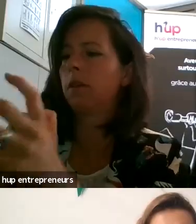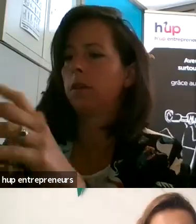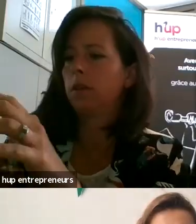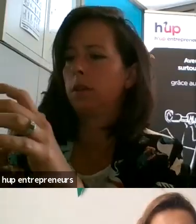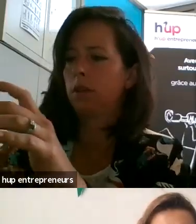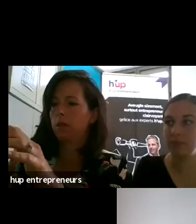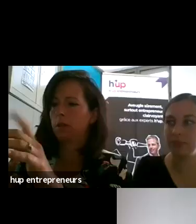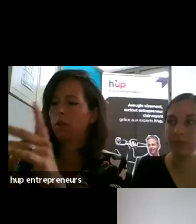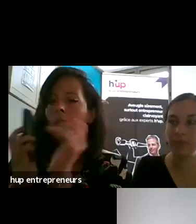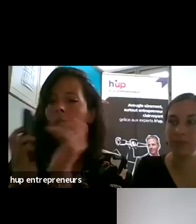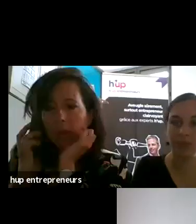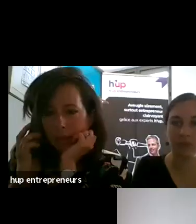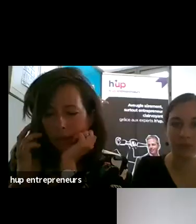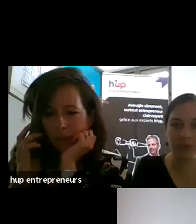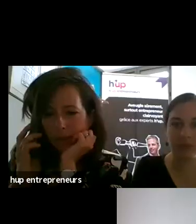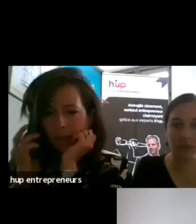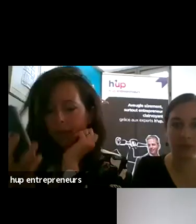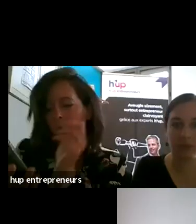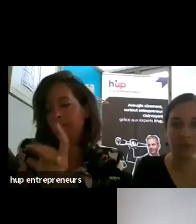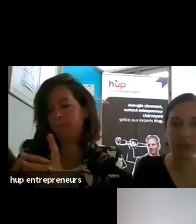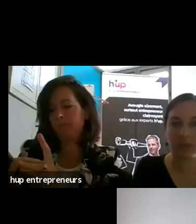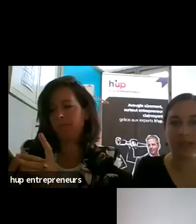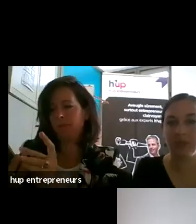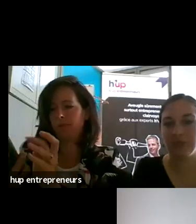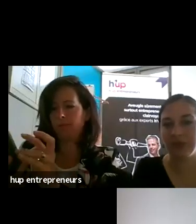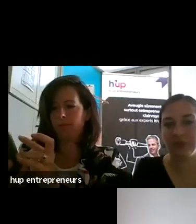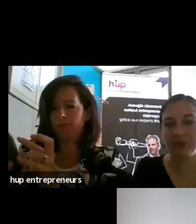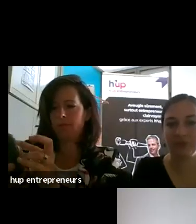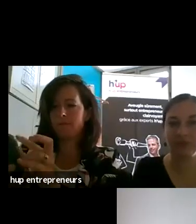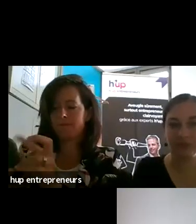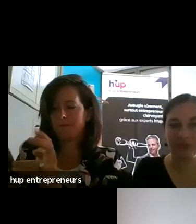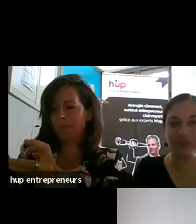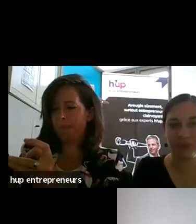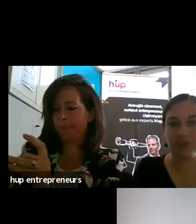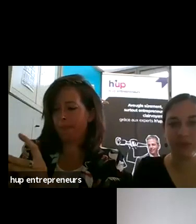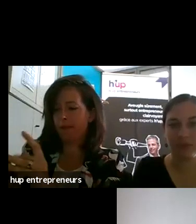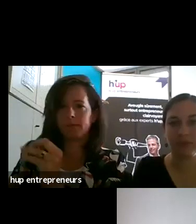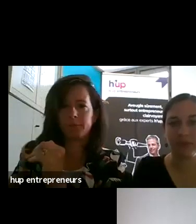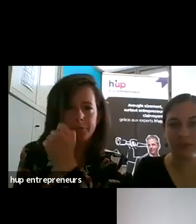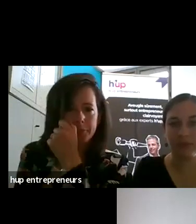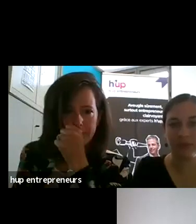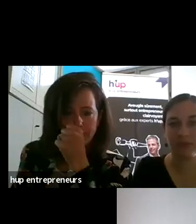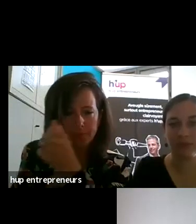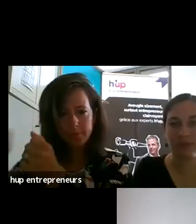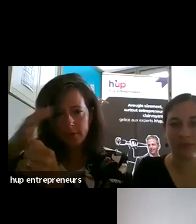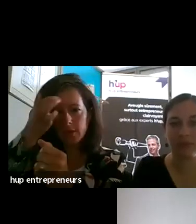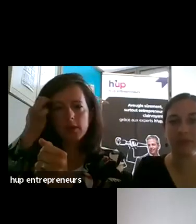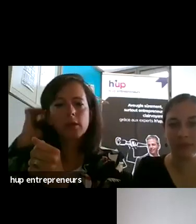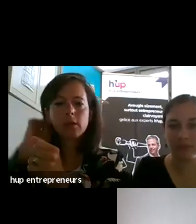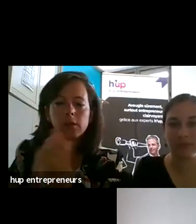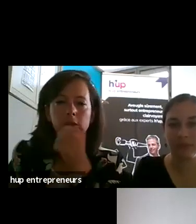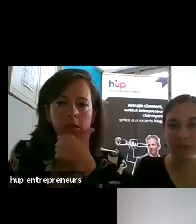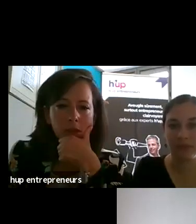aussi, comme l'a dit Manaël, sur le fait que d'avoir conscience que ce bouleversement, il est global, donc